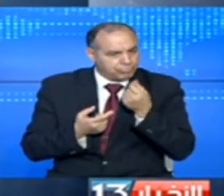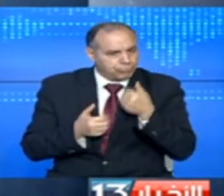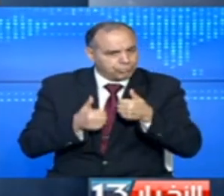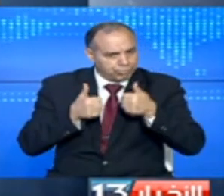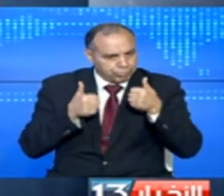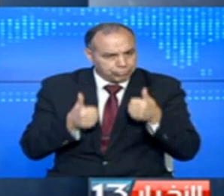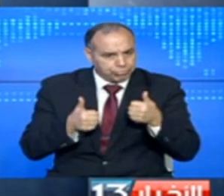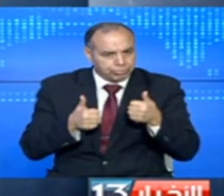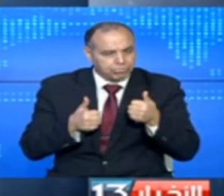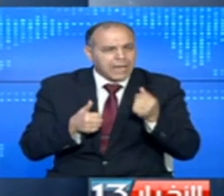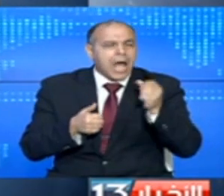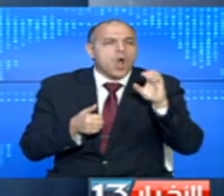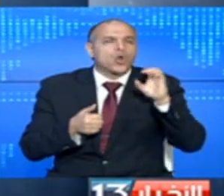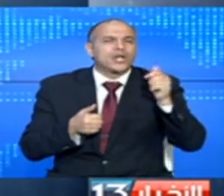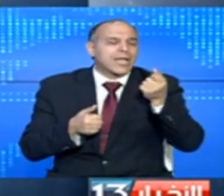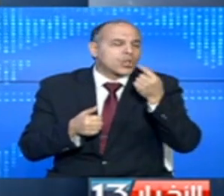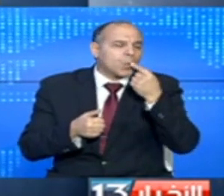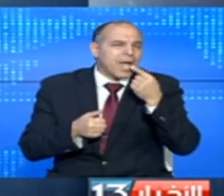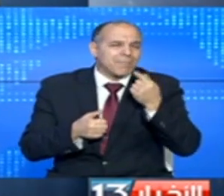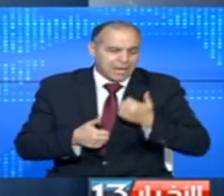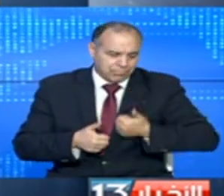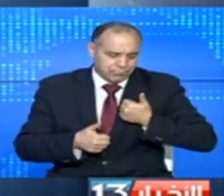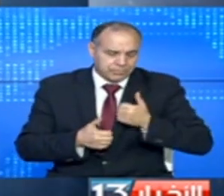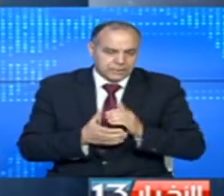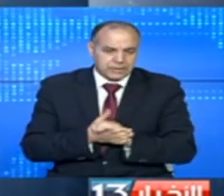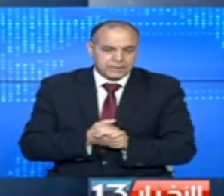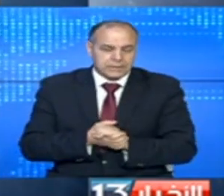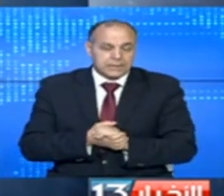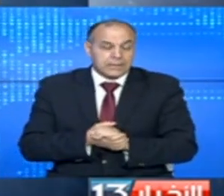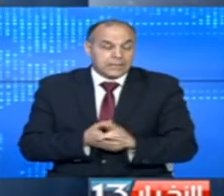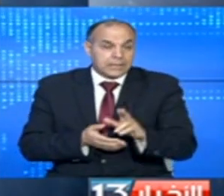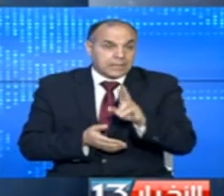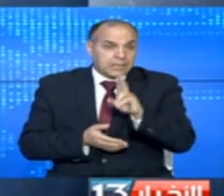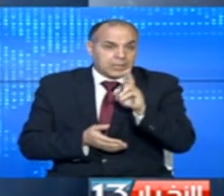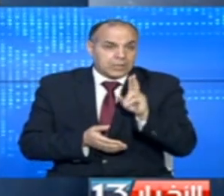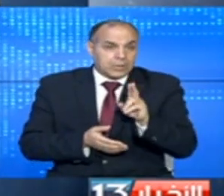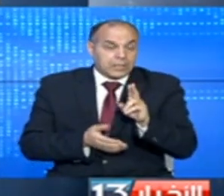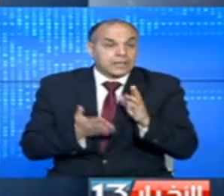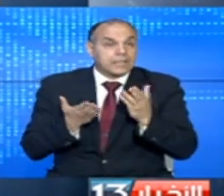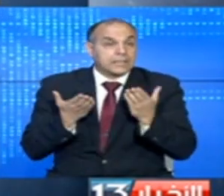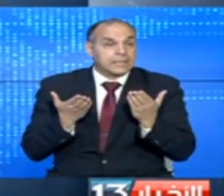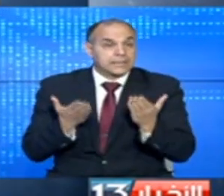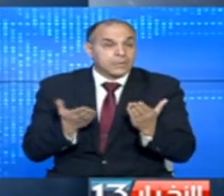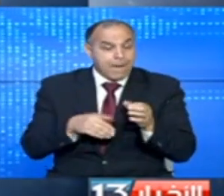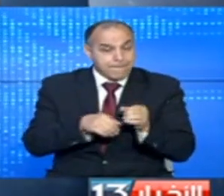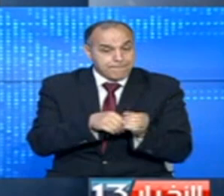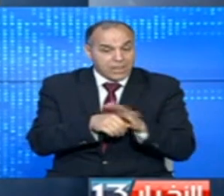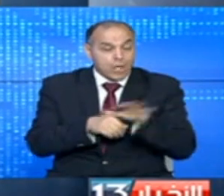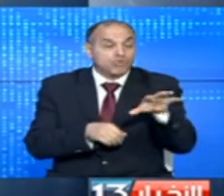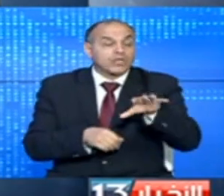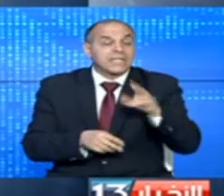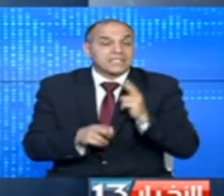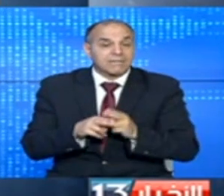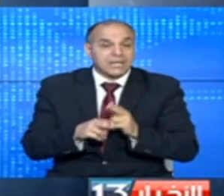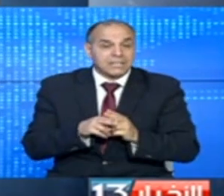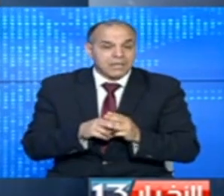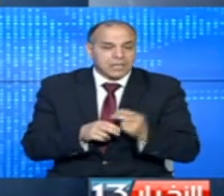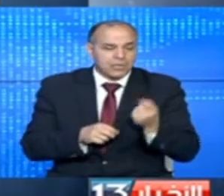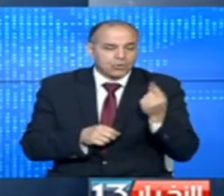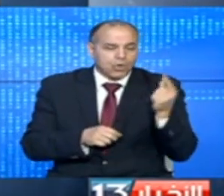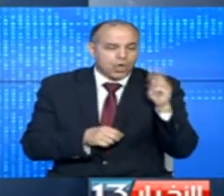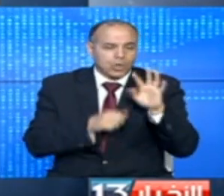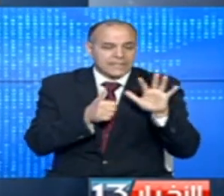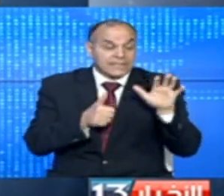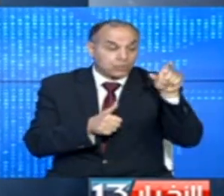نتاع الكلوروكين والأزيتروميسين. سي علي، نقول اللي في الوضع الوبائي بجهة صفاقس عندنا